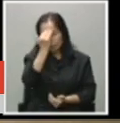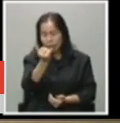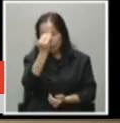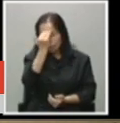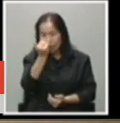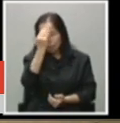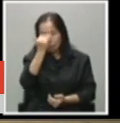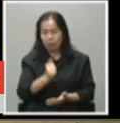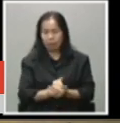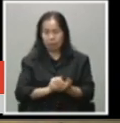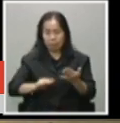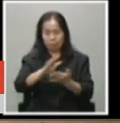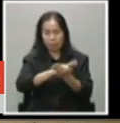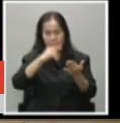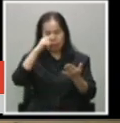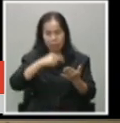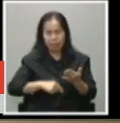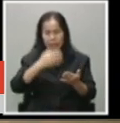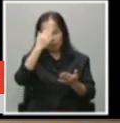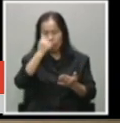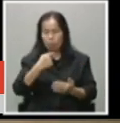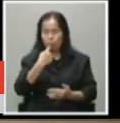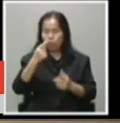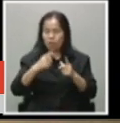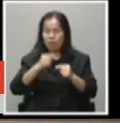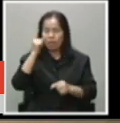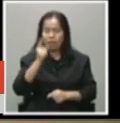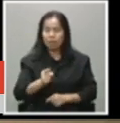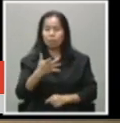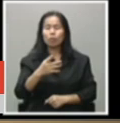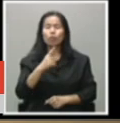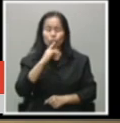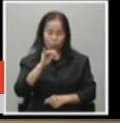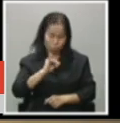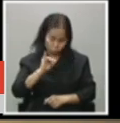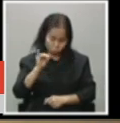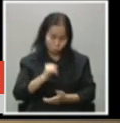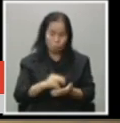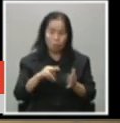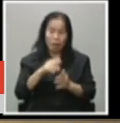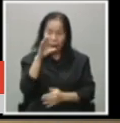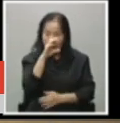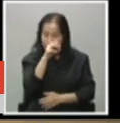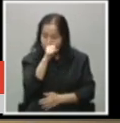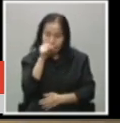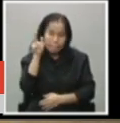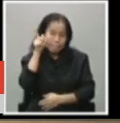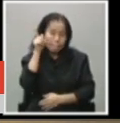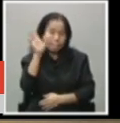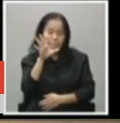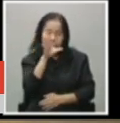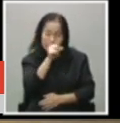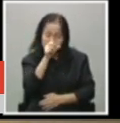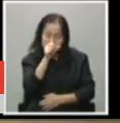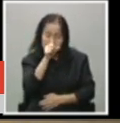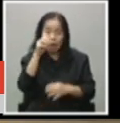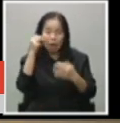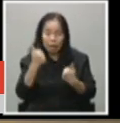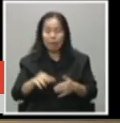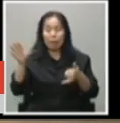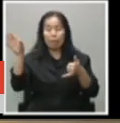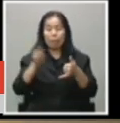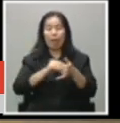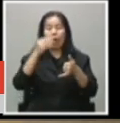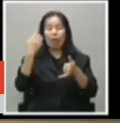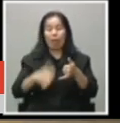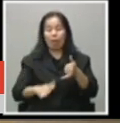บ้านเมืองของเรามันถึงไม่พูดความจริงกันถูกแล้วค่ะเราพยายามปิดข่าวแล้วพอรู้ตัวอีกทีนึงก็ติดเชื้อไวรัสกันไปหล